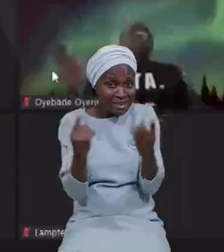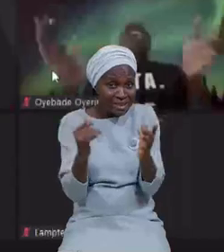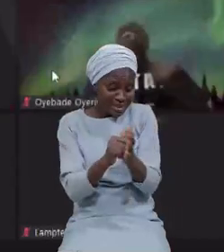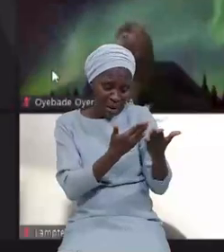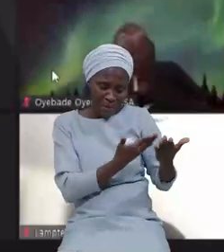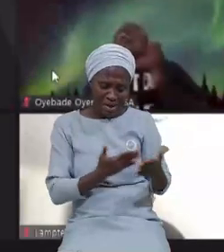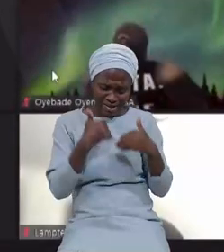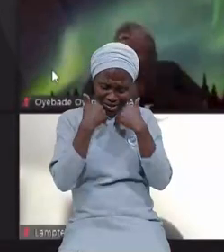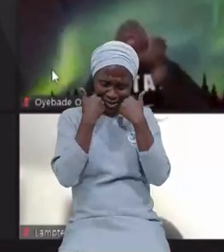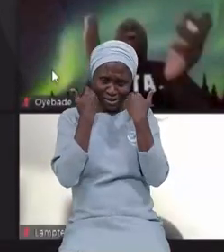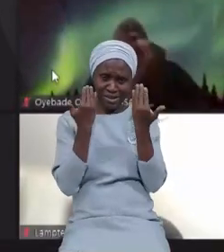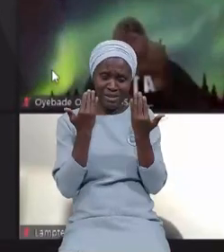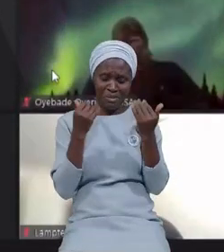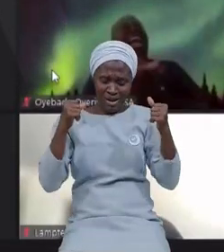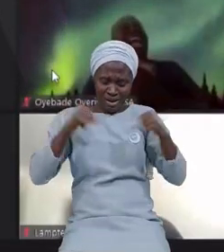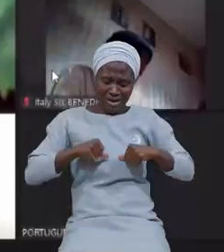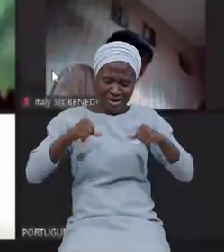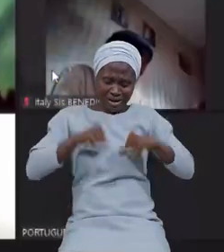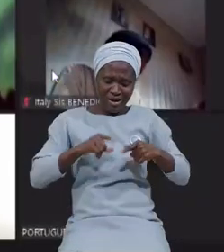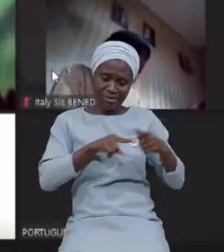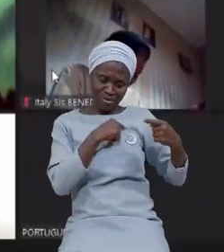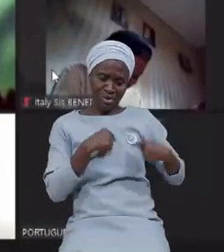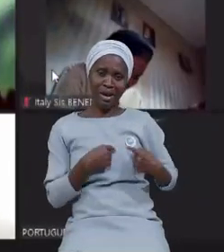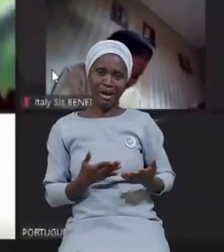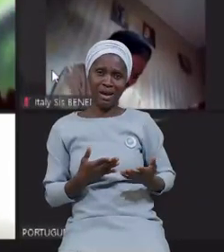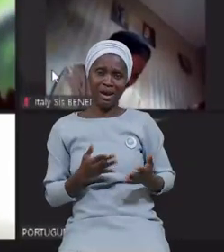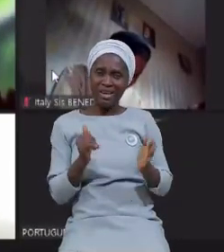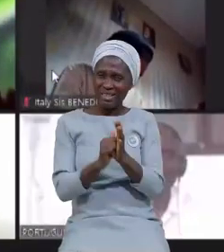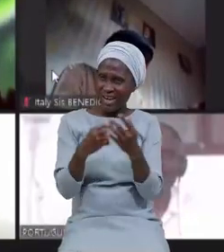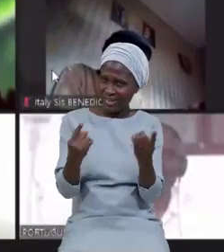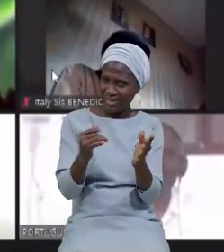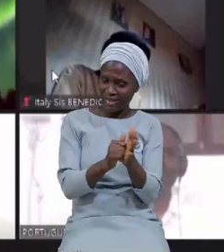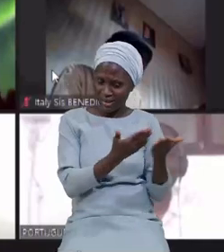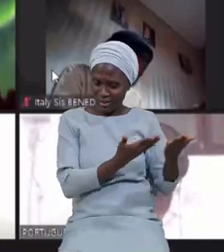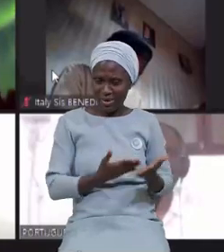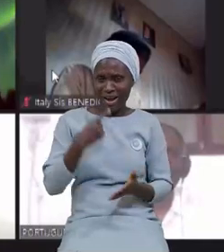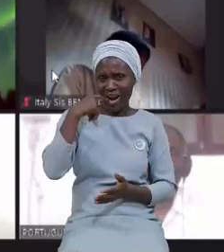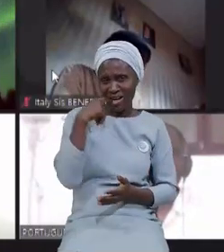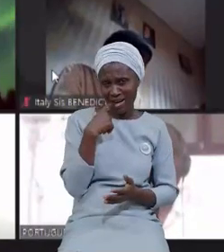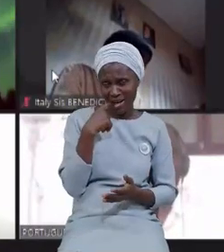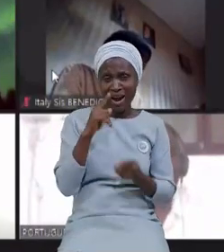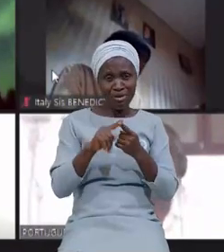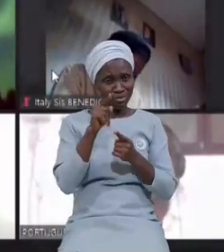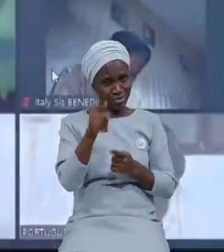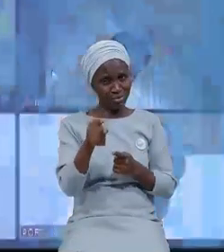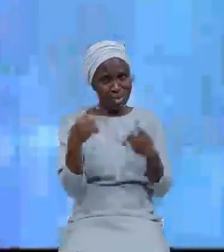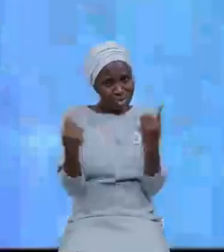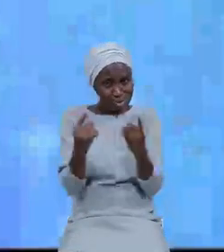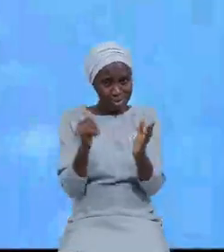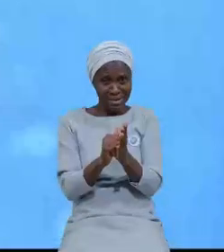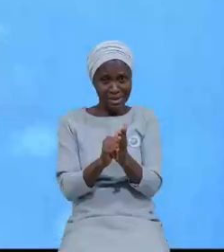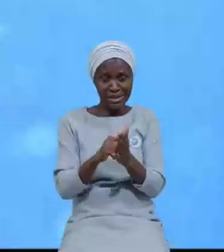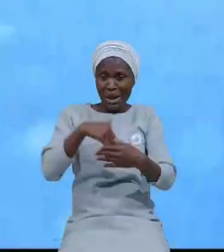apporte la honte qui apporte la condamnation qui apporte les regrets le